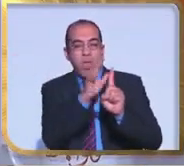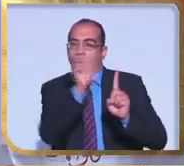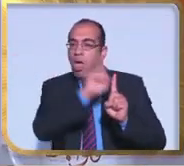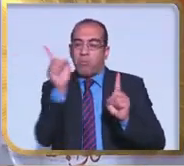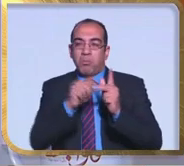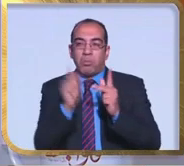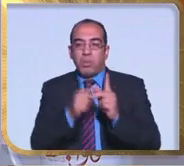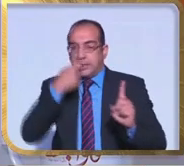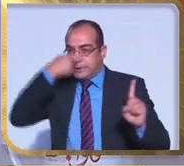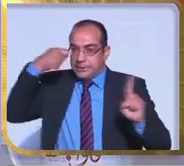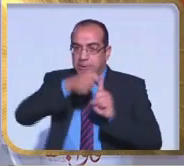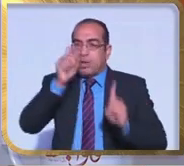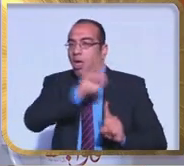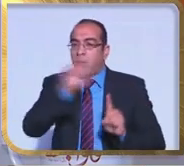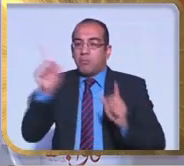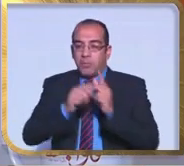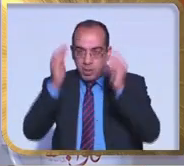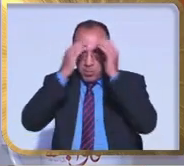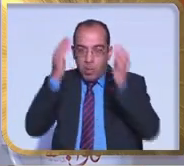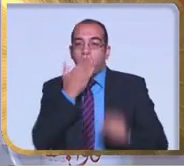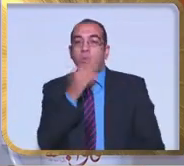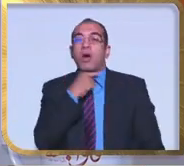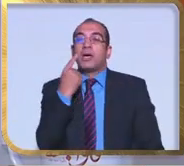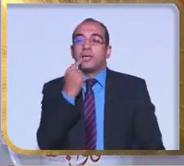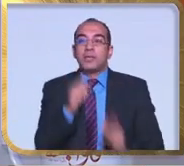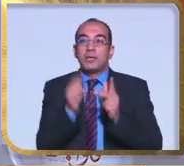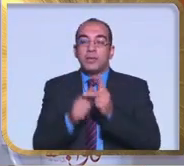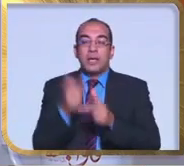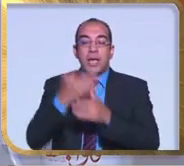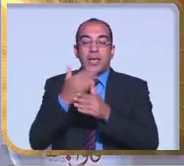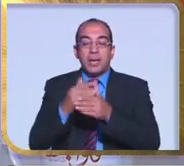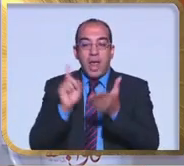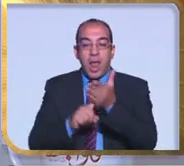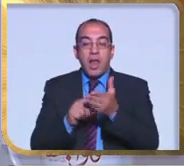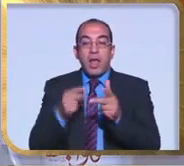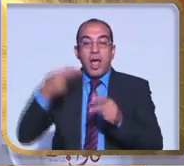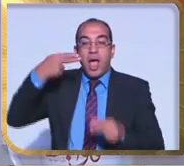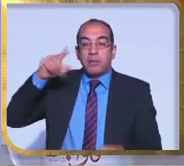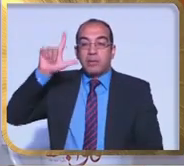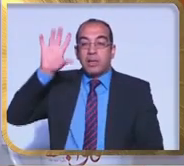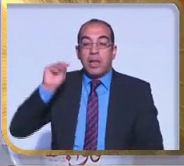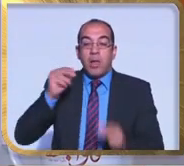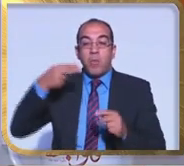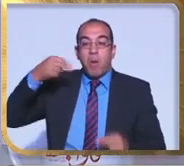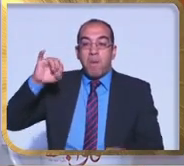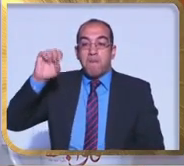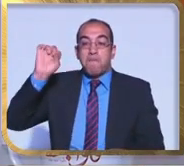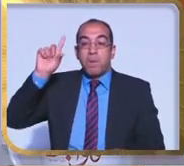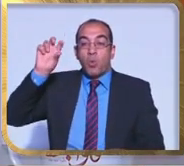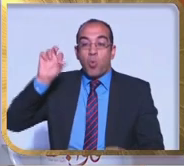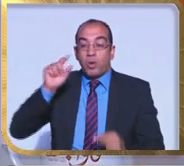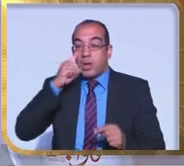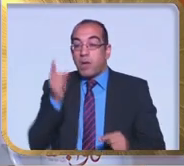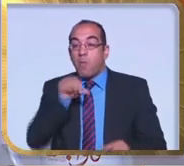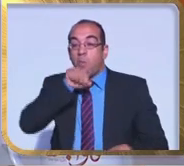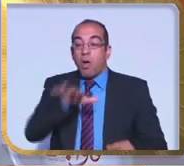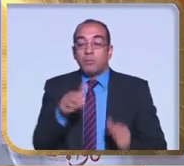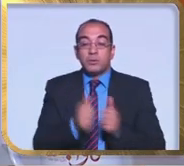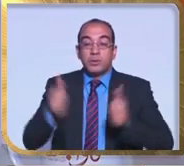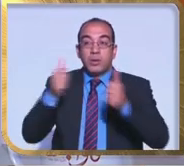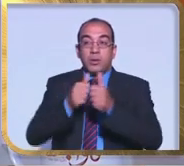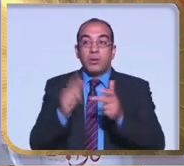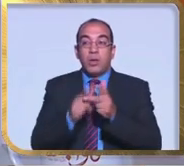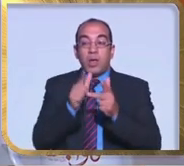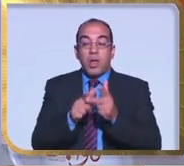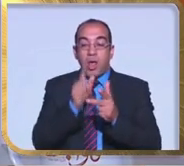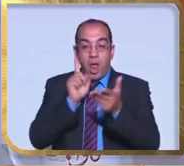تحت هذا الباب الإمام البخاري بسنده عن عبد الله بن عمرو عن النبي صلى الله عليه